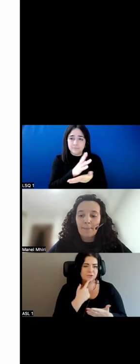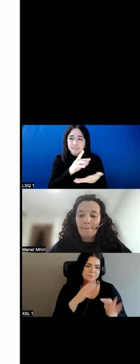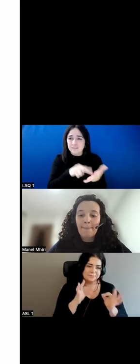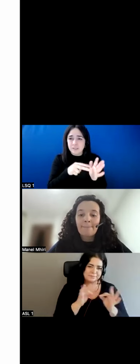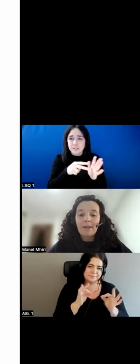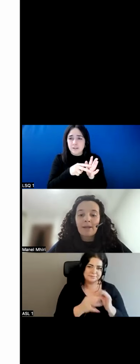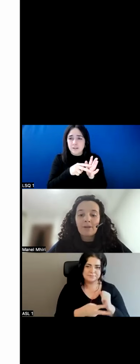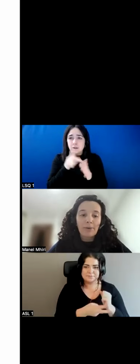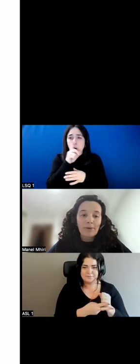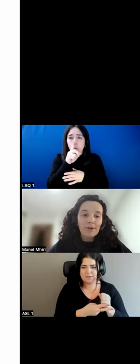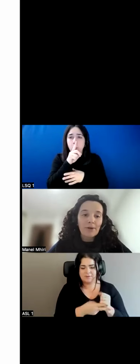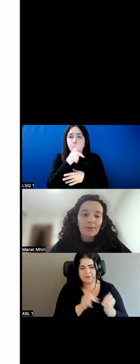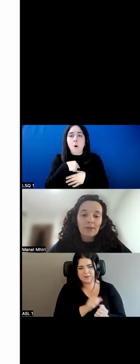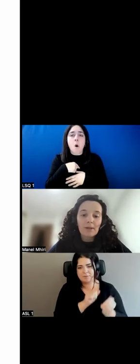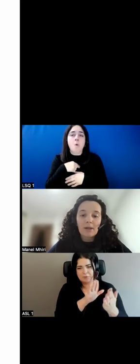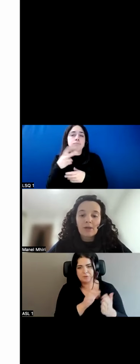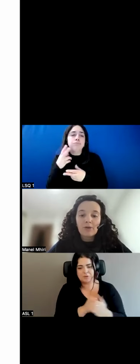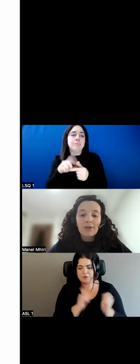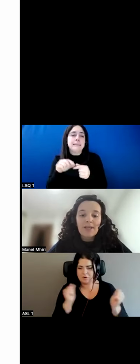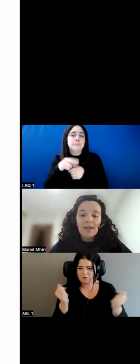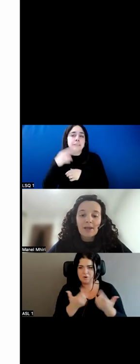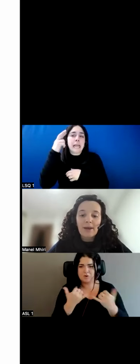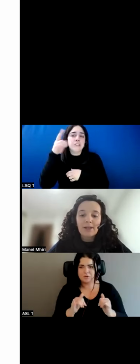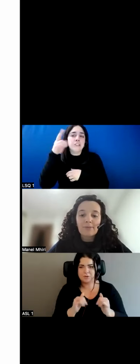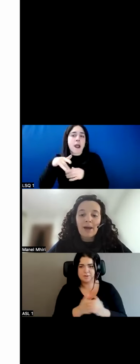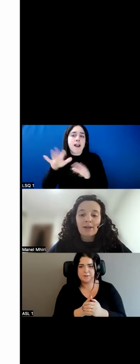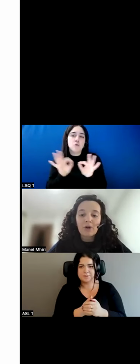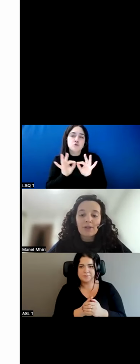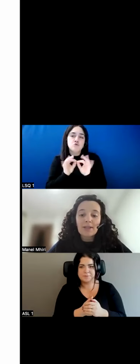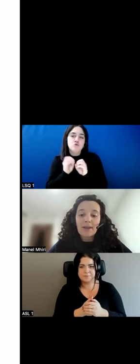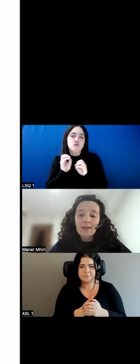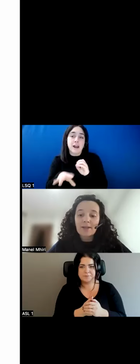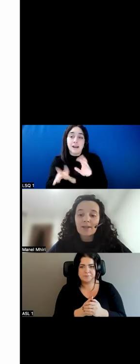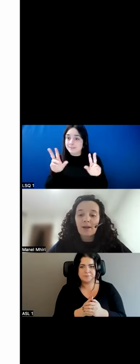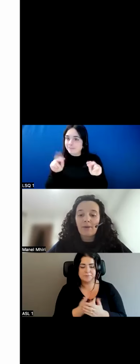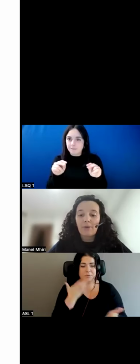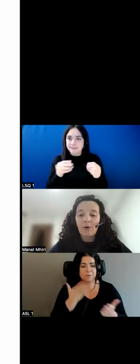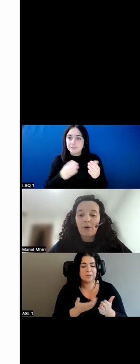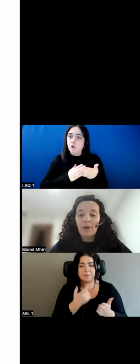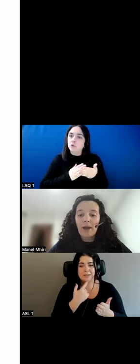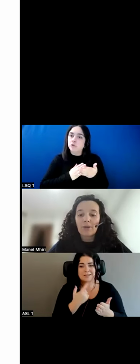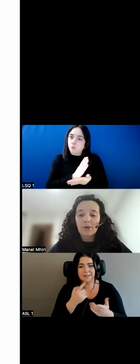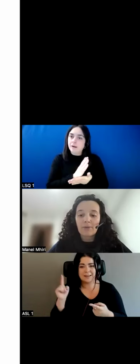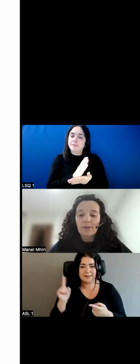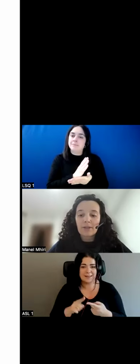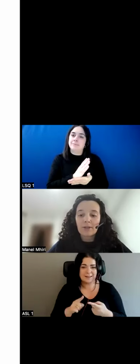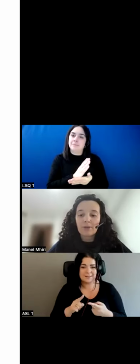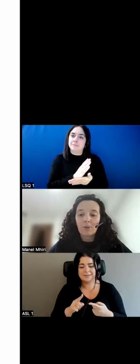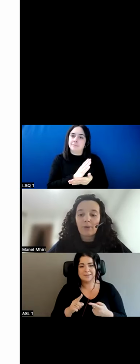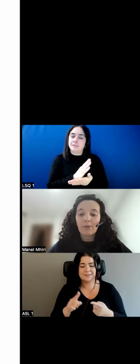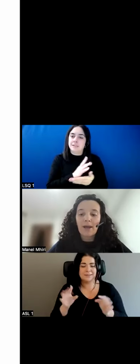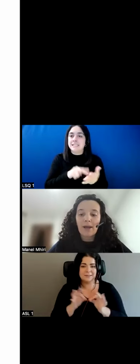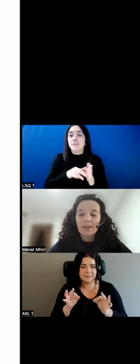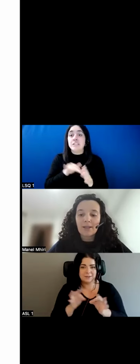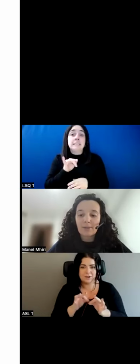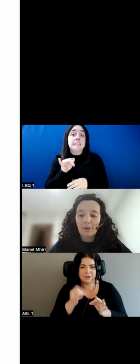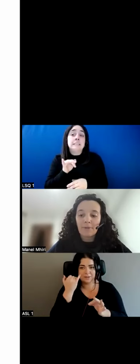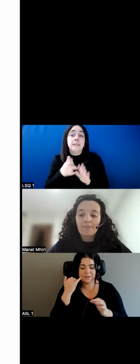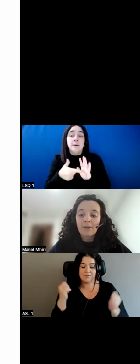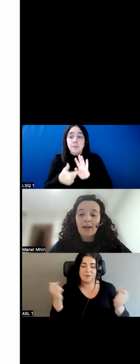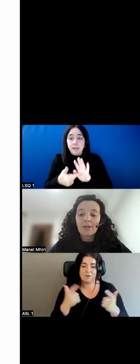prises de décision par rapport au coût. En d'autres termes, dire que ça pourrait coûter moins cher si tous les